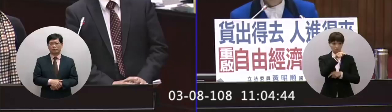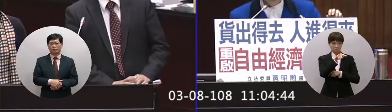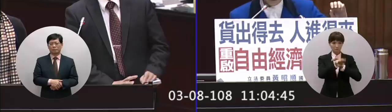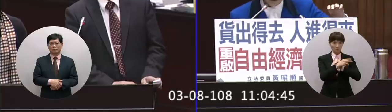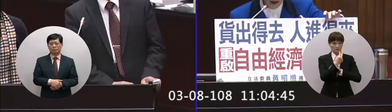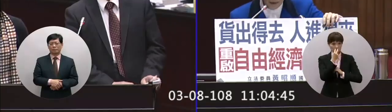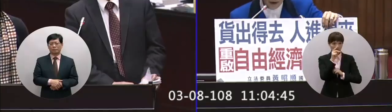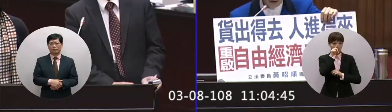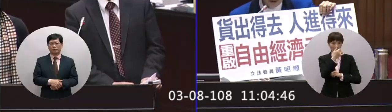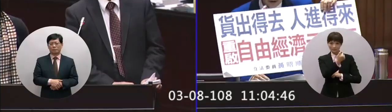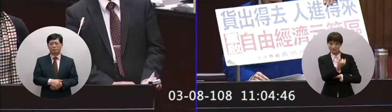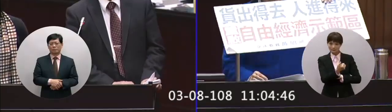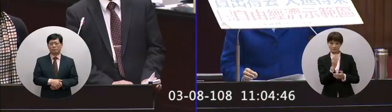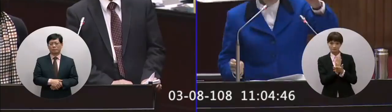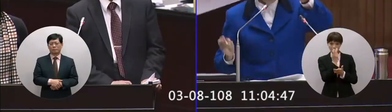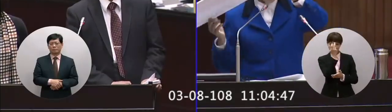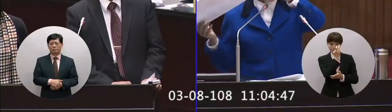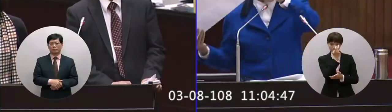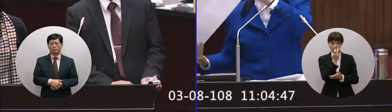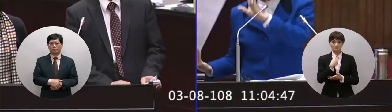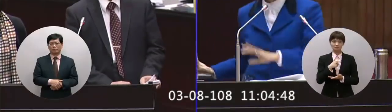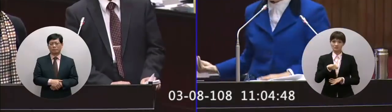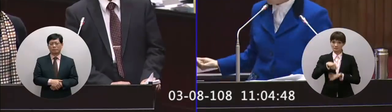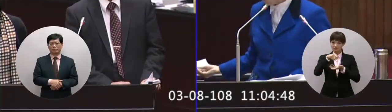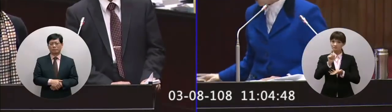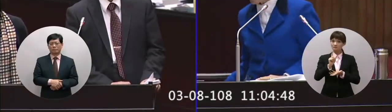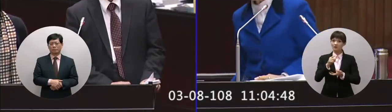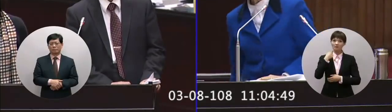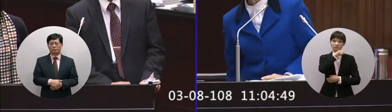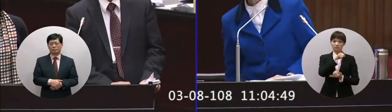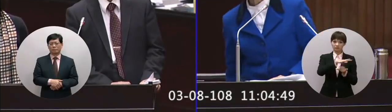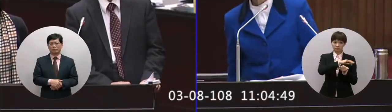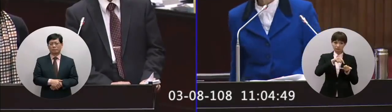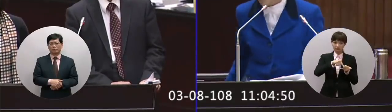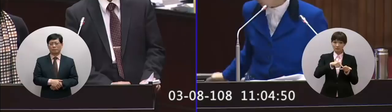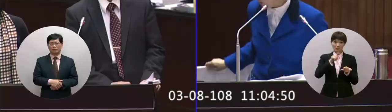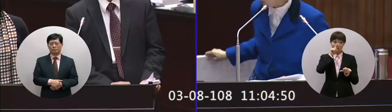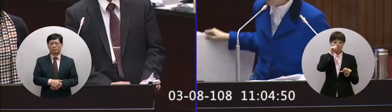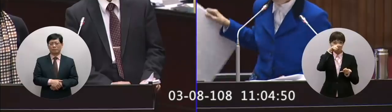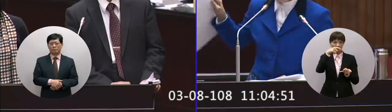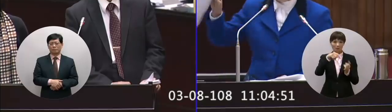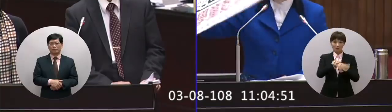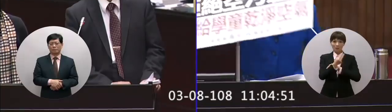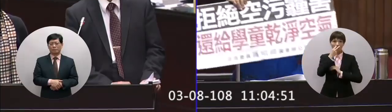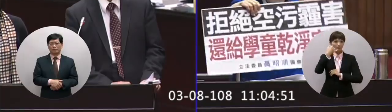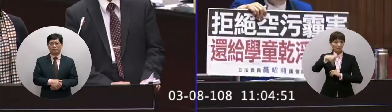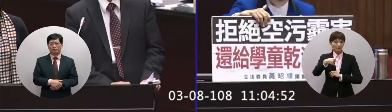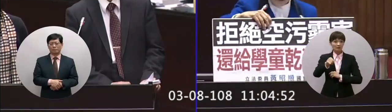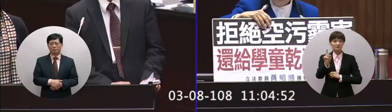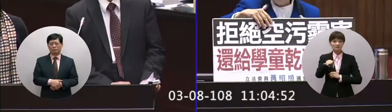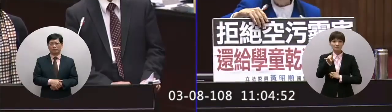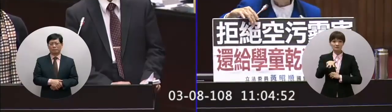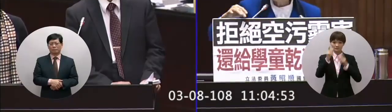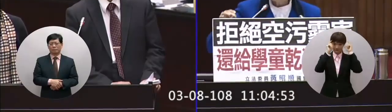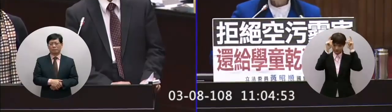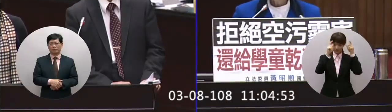到，台湾空气最差的城市就是我们的高雄。那高雄其